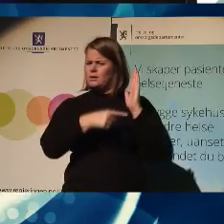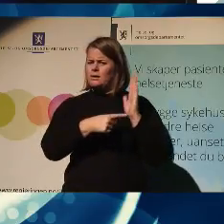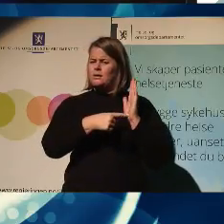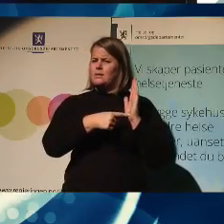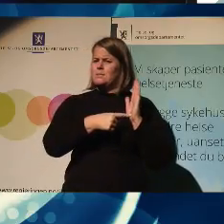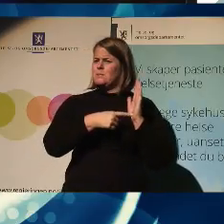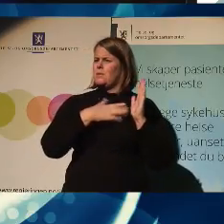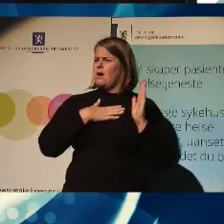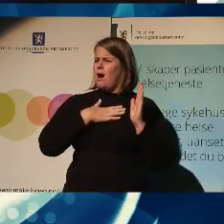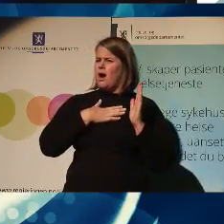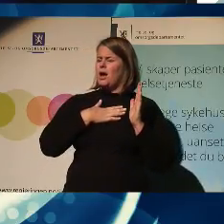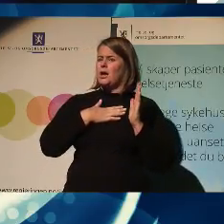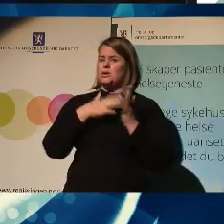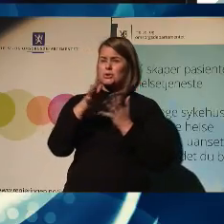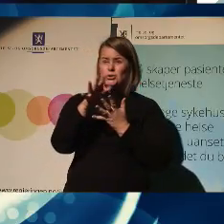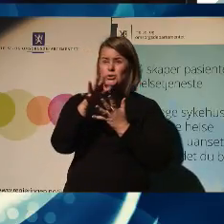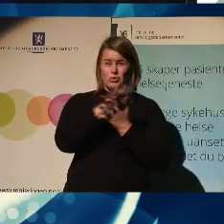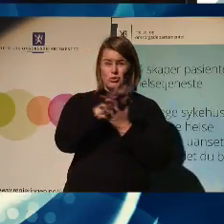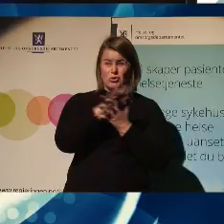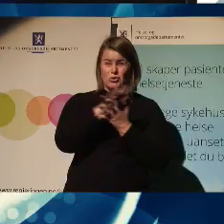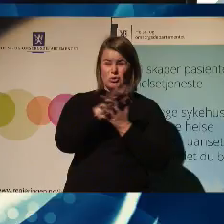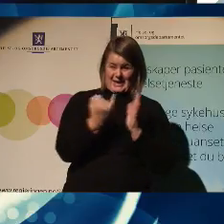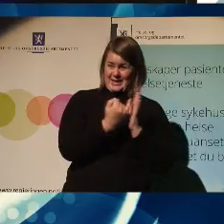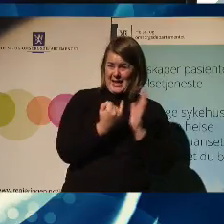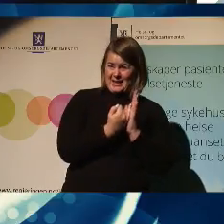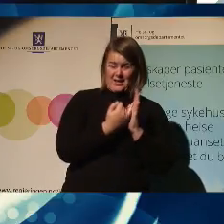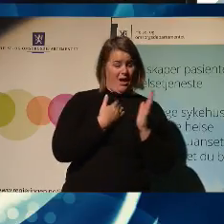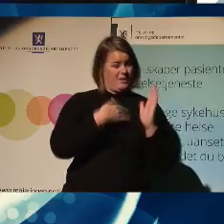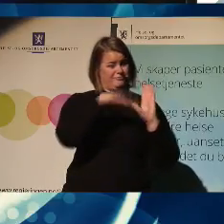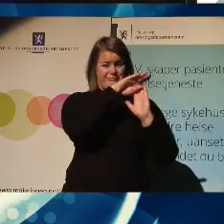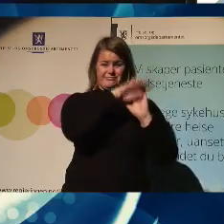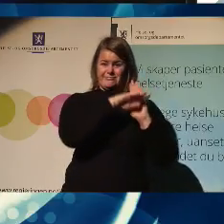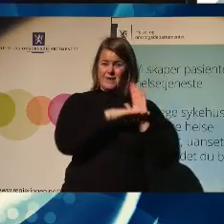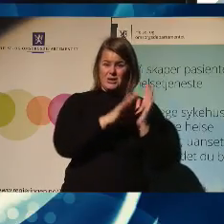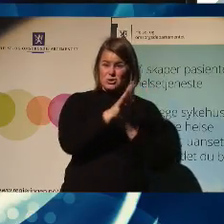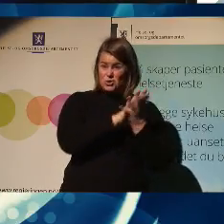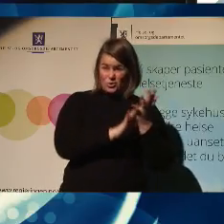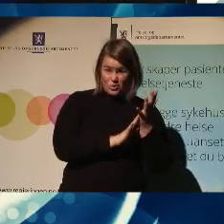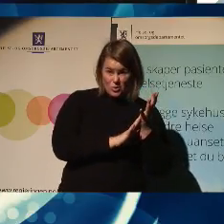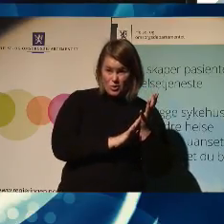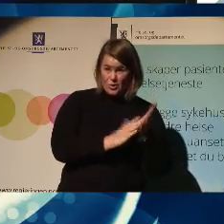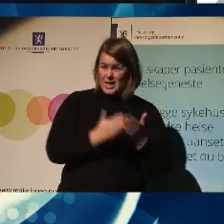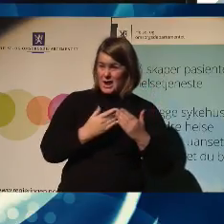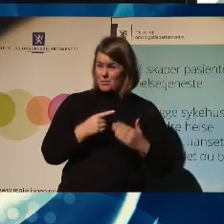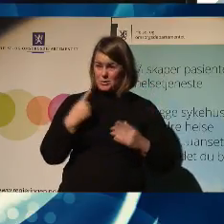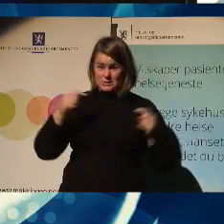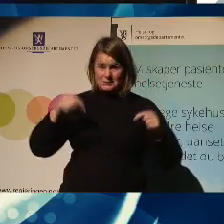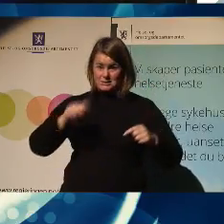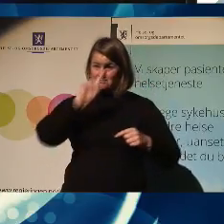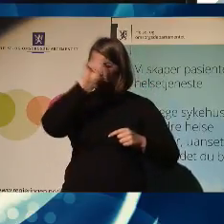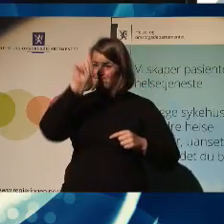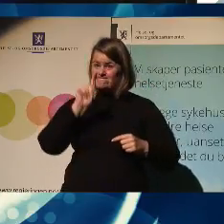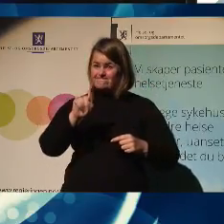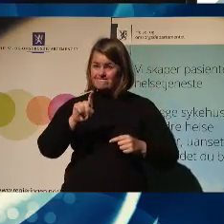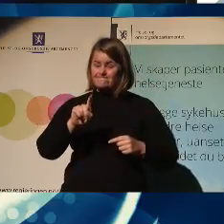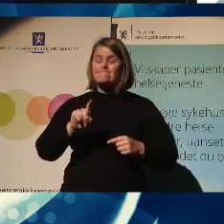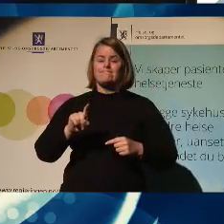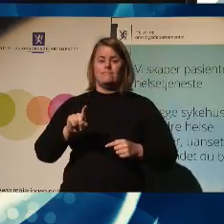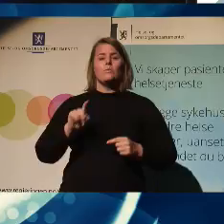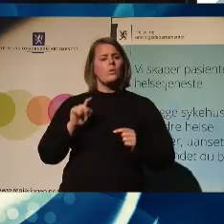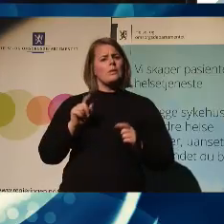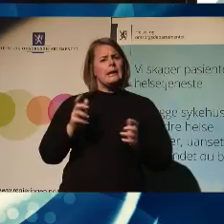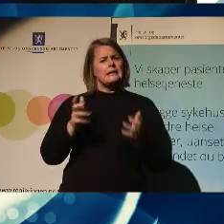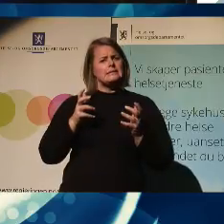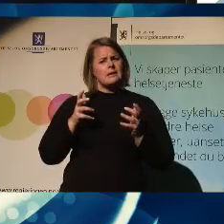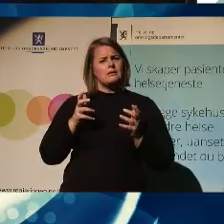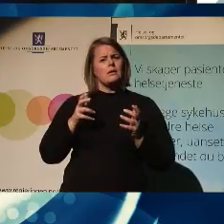tatt et struktur internt på papiret som i det minste kan hjelpe oss i dette her? Og det litt interessant å vite